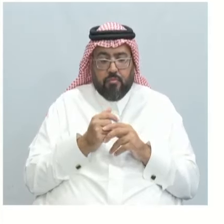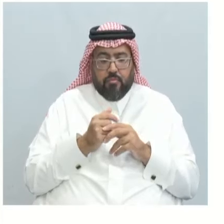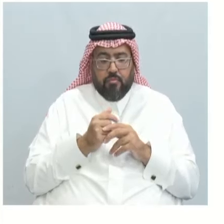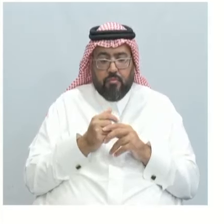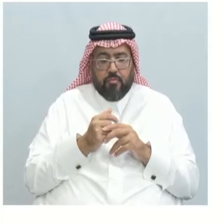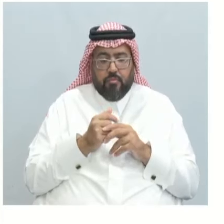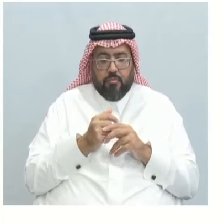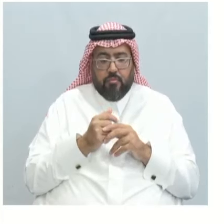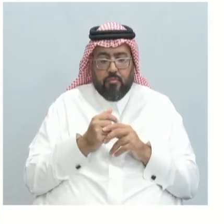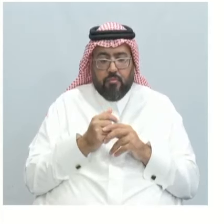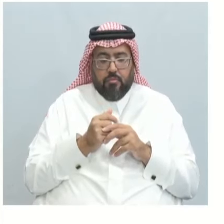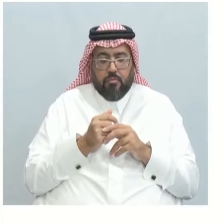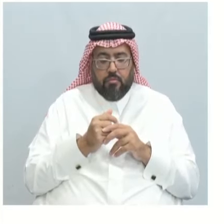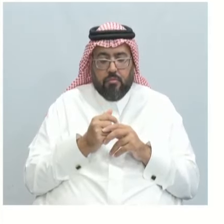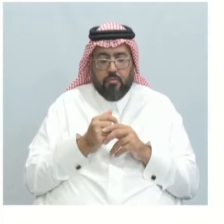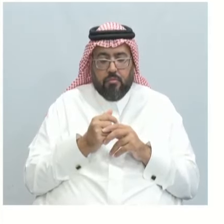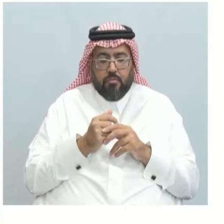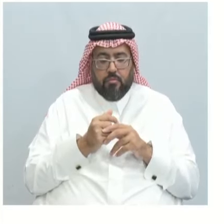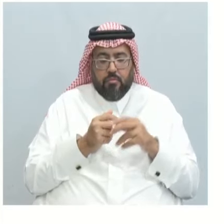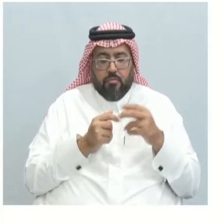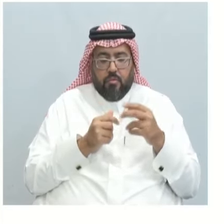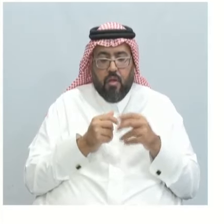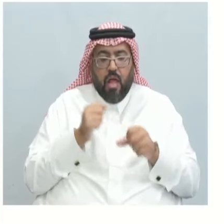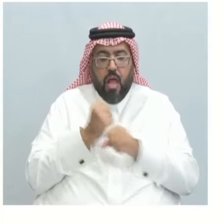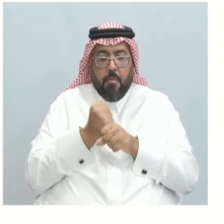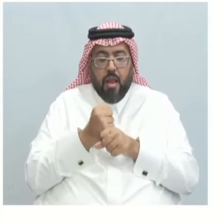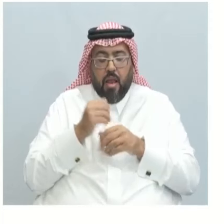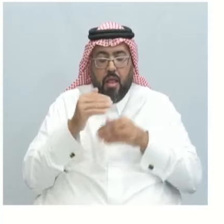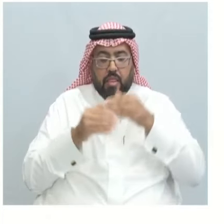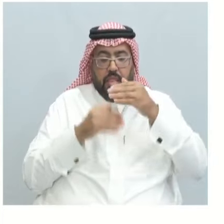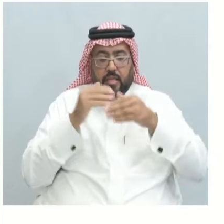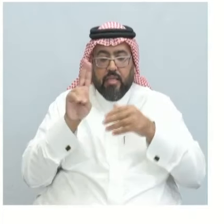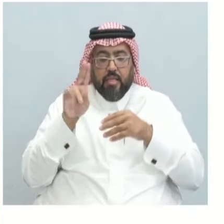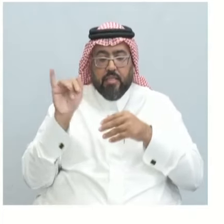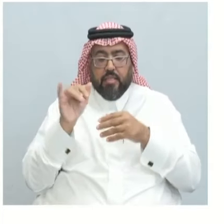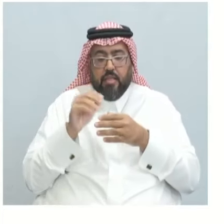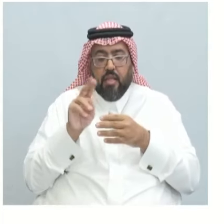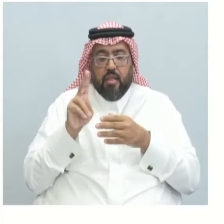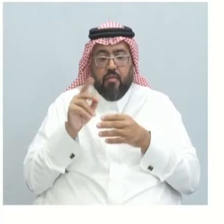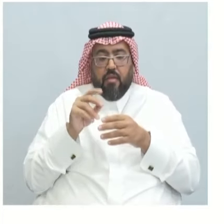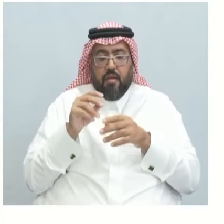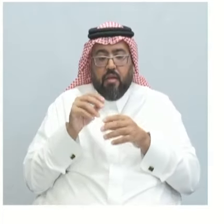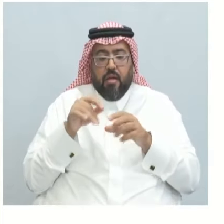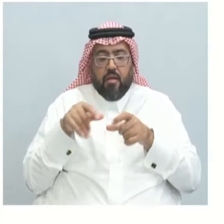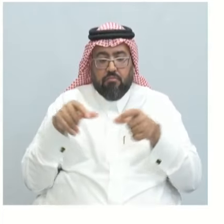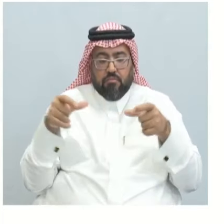الصحيحه احسنتم الاجابه الصحيحه هي تنفيذ التحسين والغاء التجزئه للاقراص